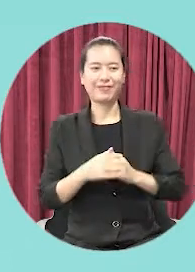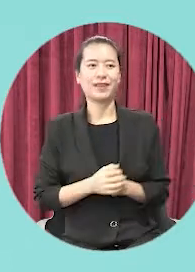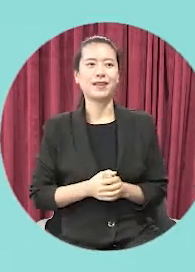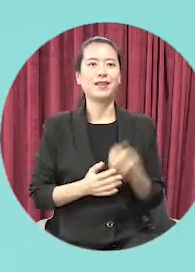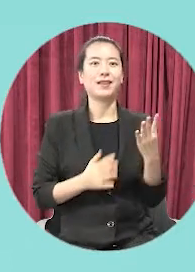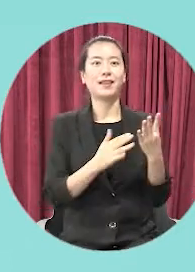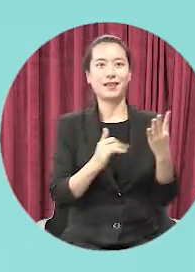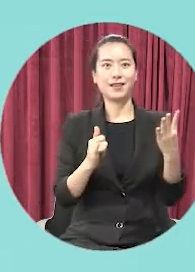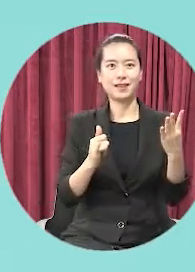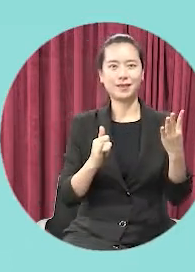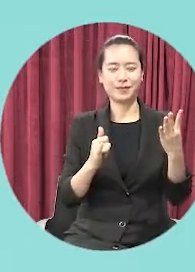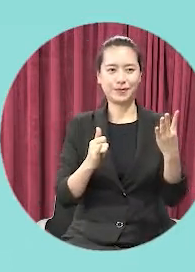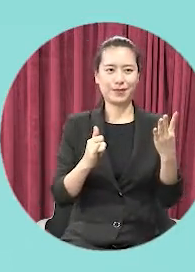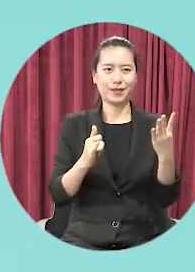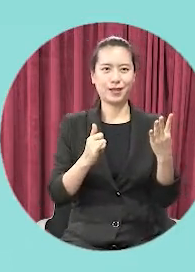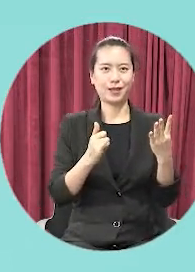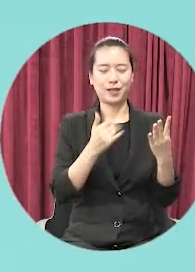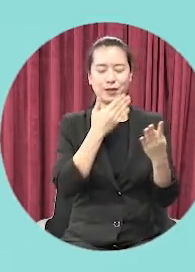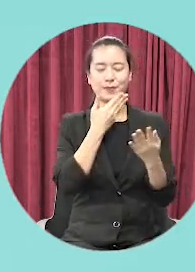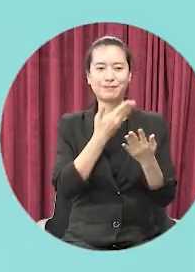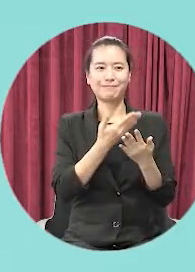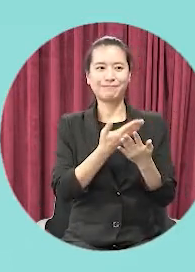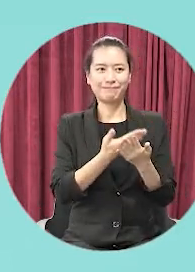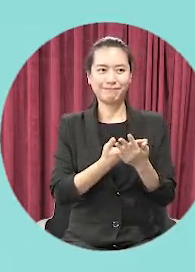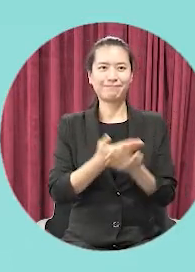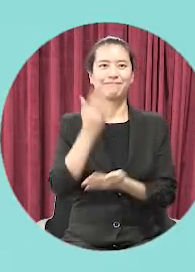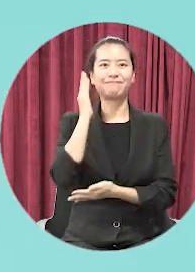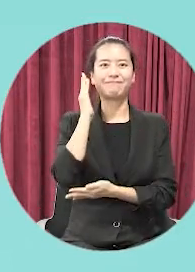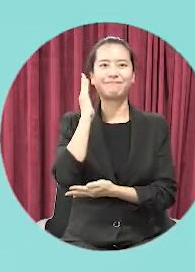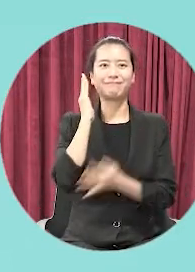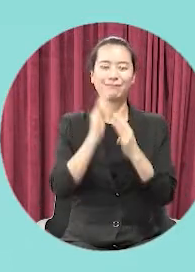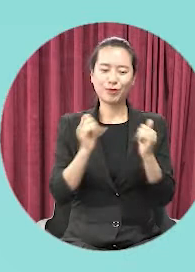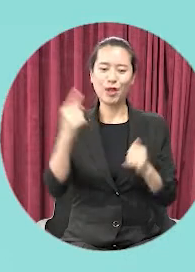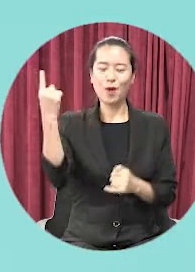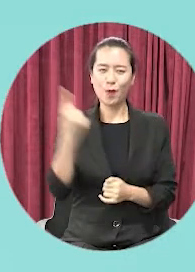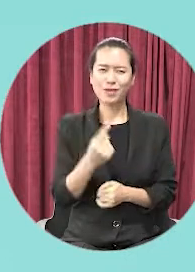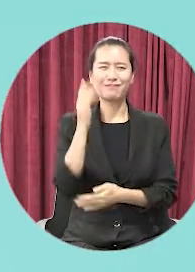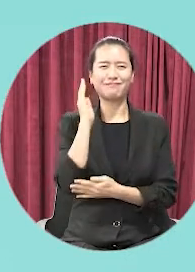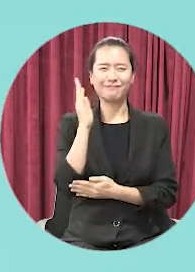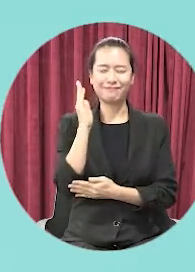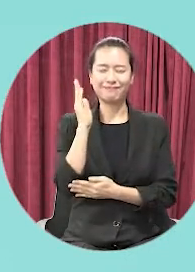귀한 강의와 연구 소개가 있을 예정입니다.